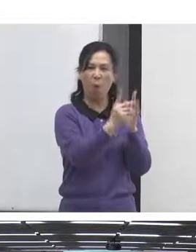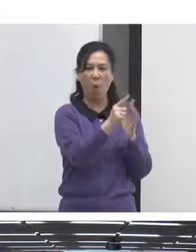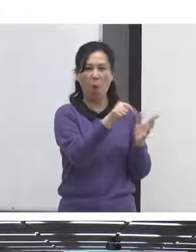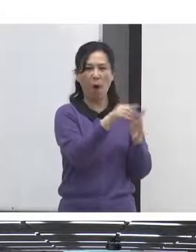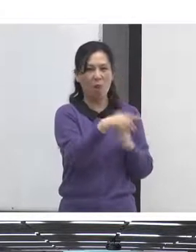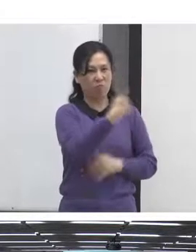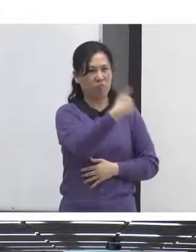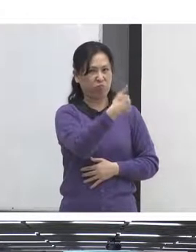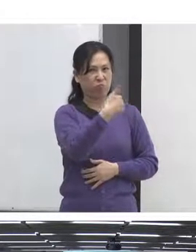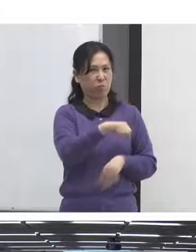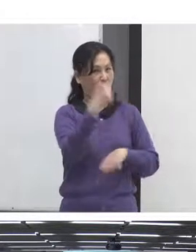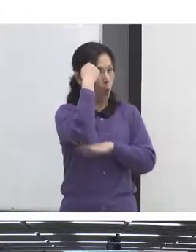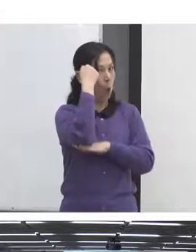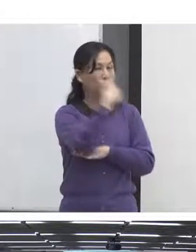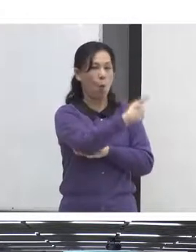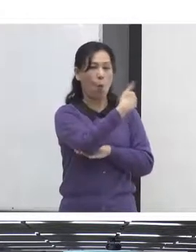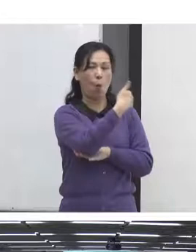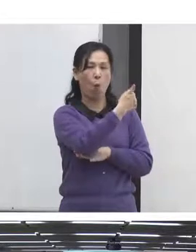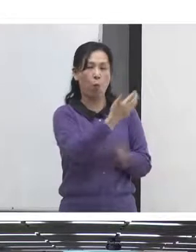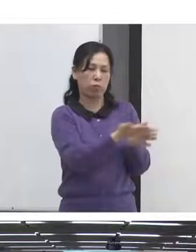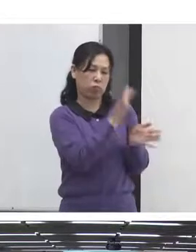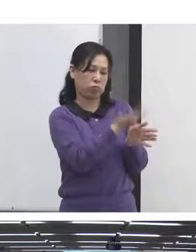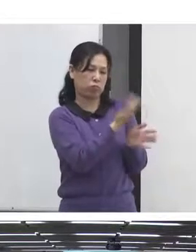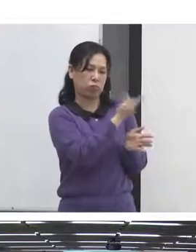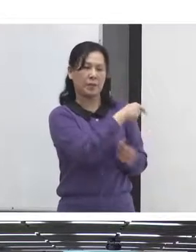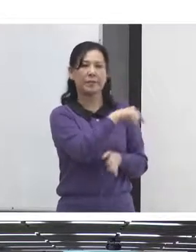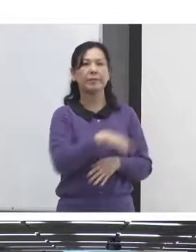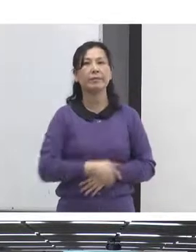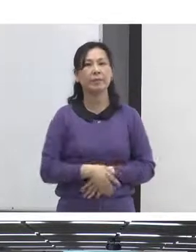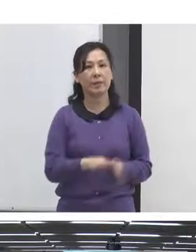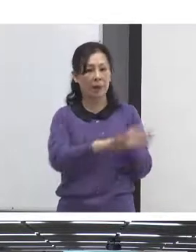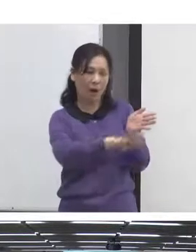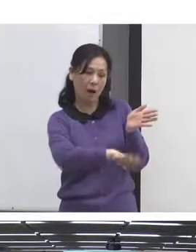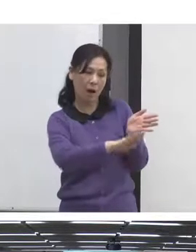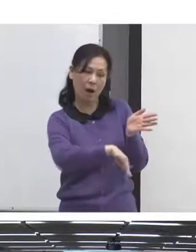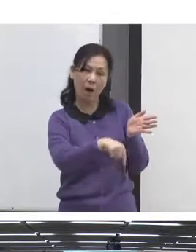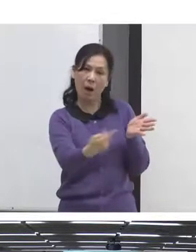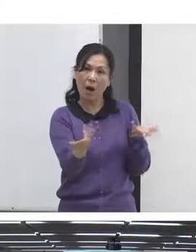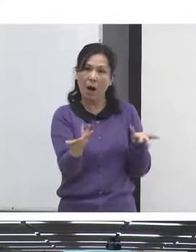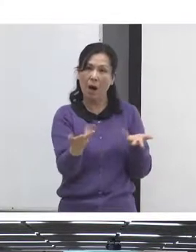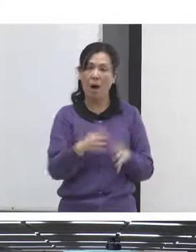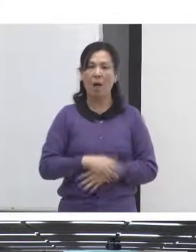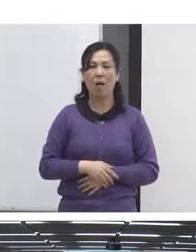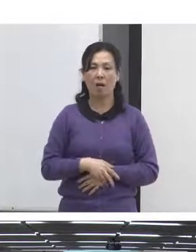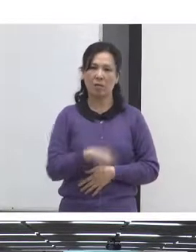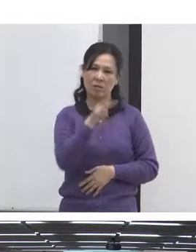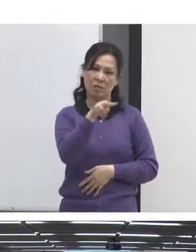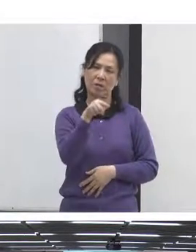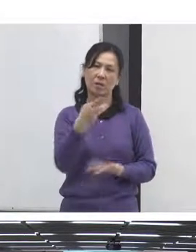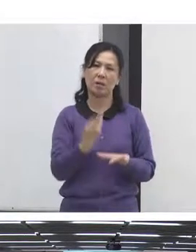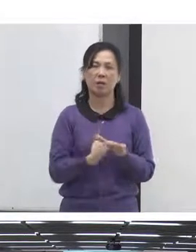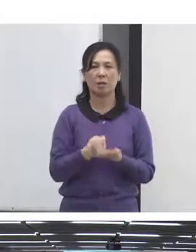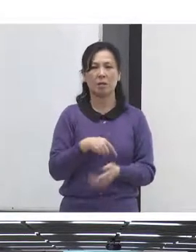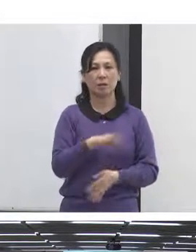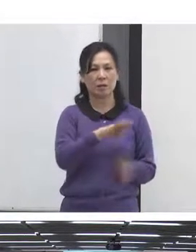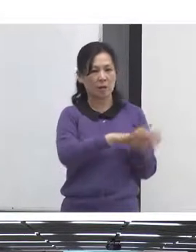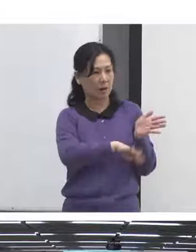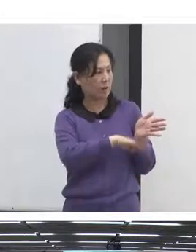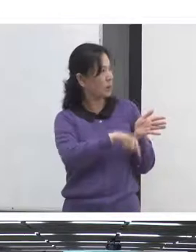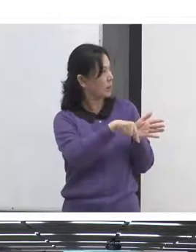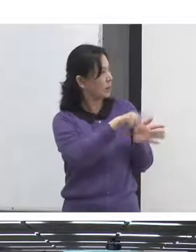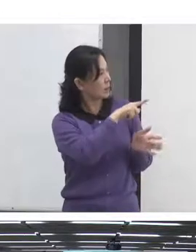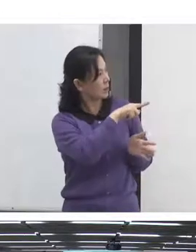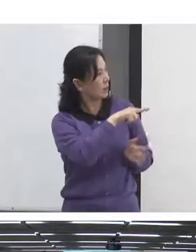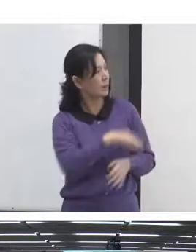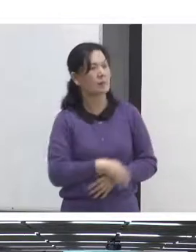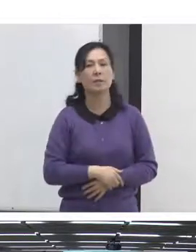较好的住宅区，其实都是分布在汉堡市的北边的。那南边的这个部分，就是大家看到我的花束下面这个 Hamburg Mitte